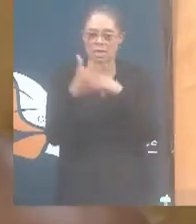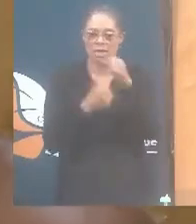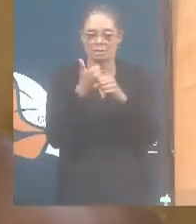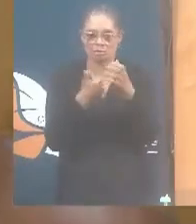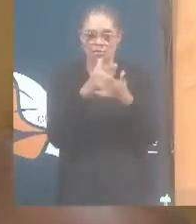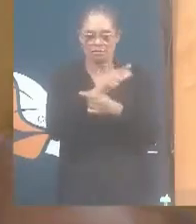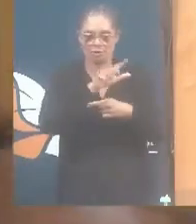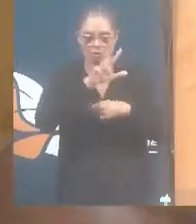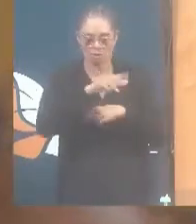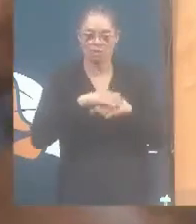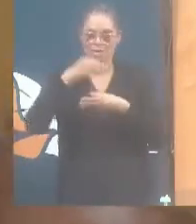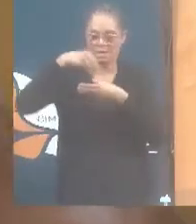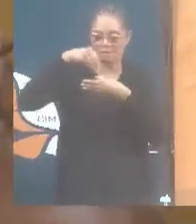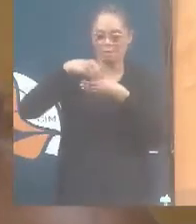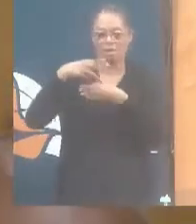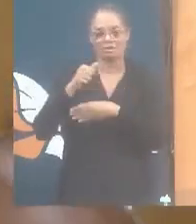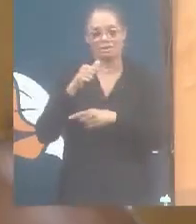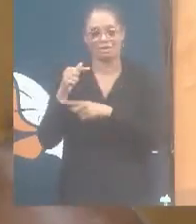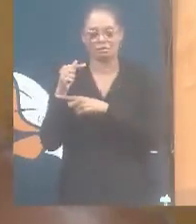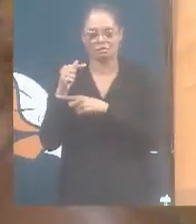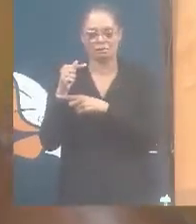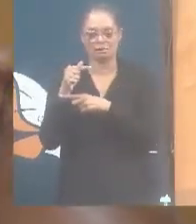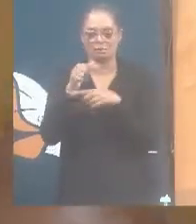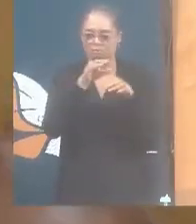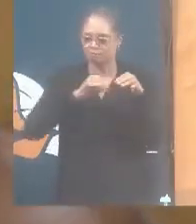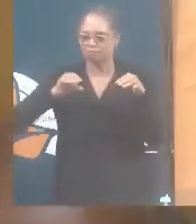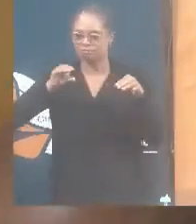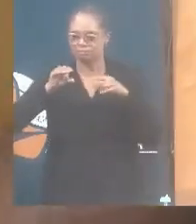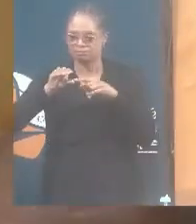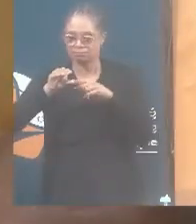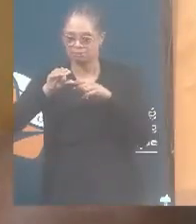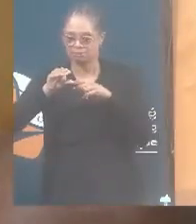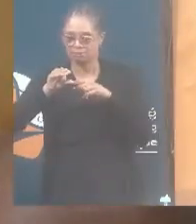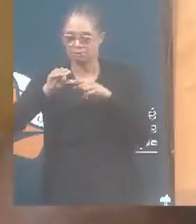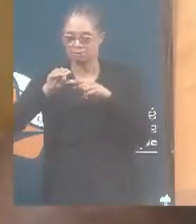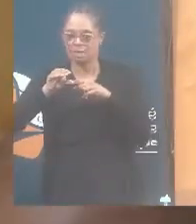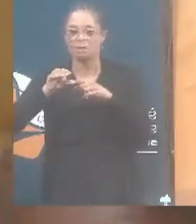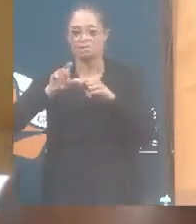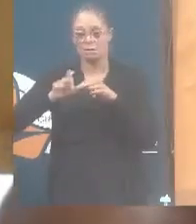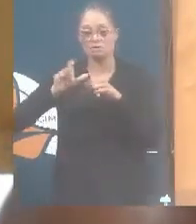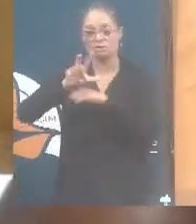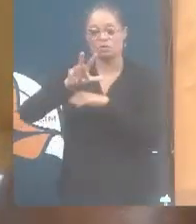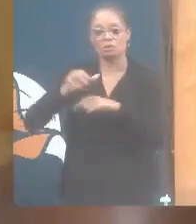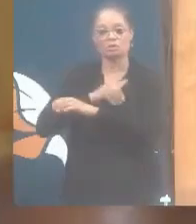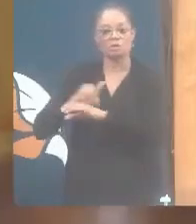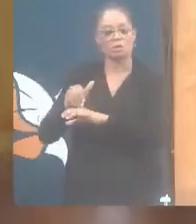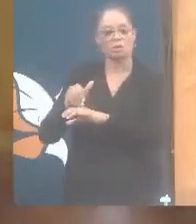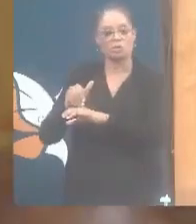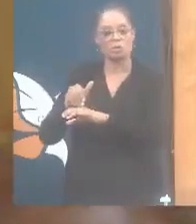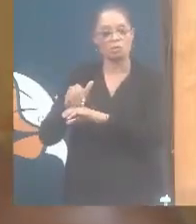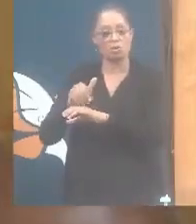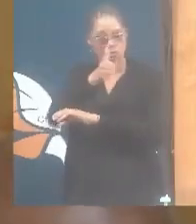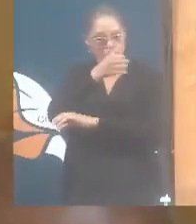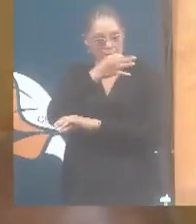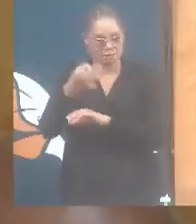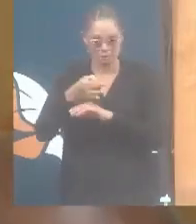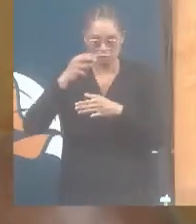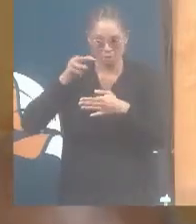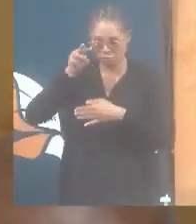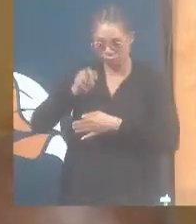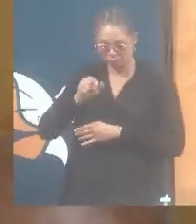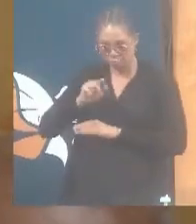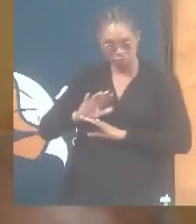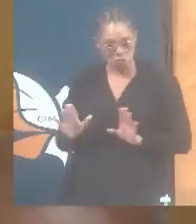nette ressortirait ainsi, compte tenu de ces prévisions, à 33 millions. Vous l'avez dit, c'est écrit.